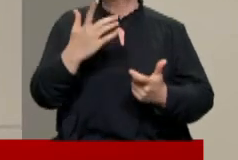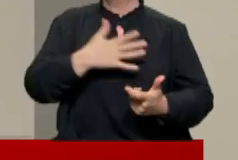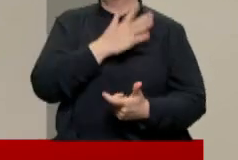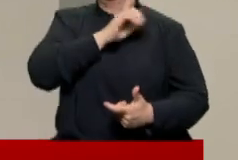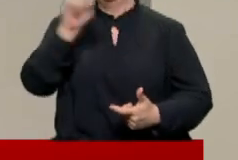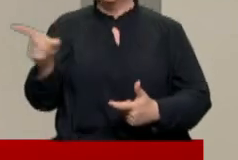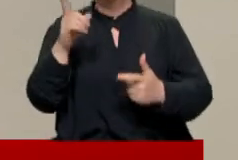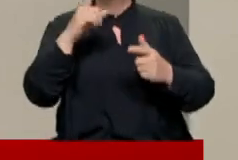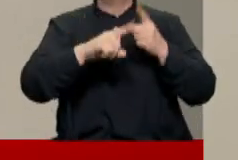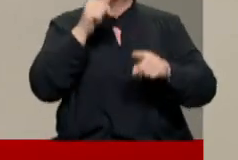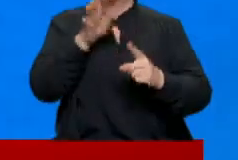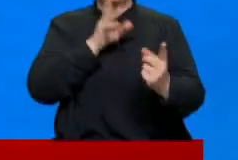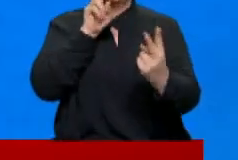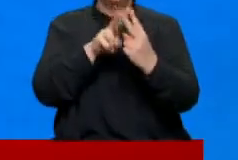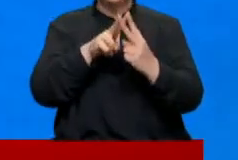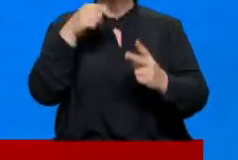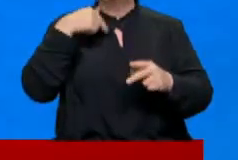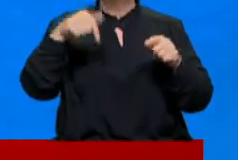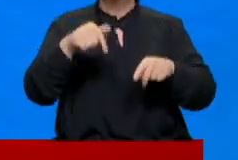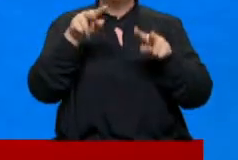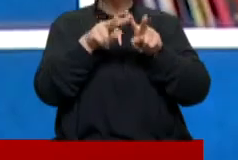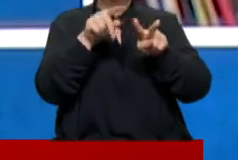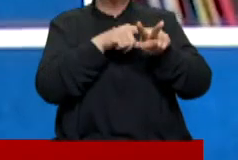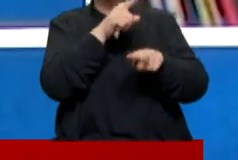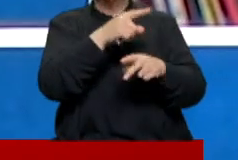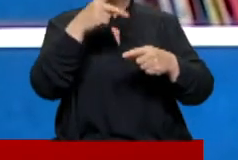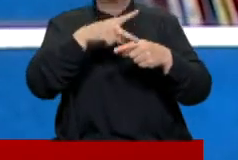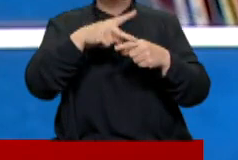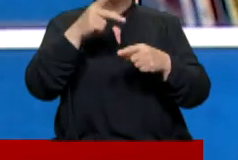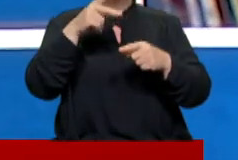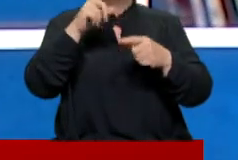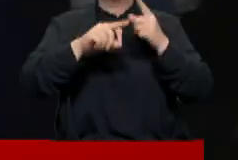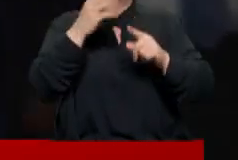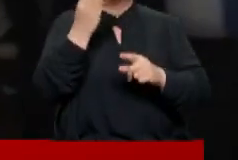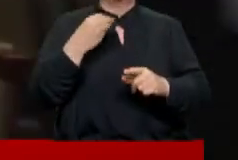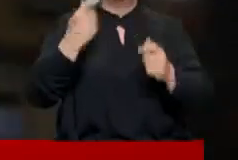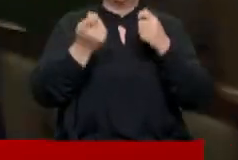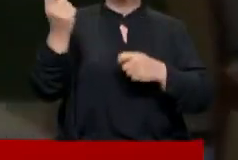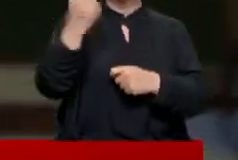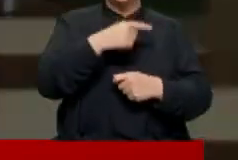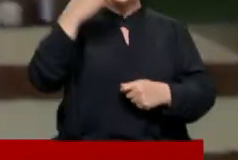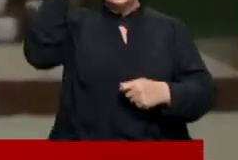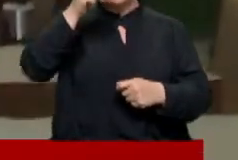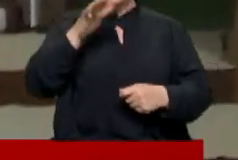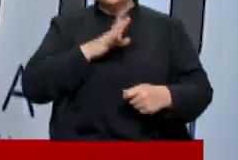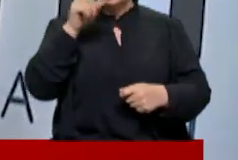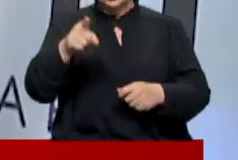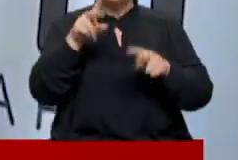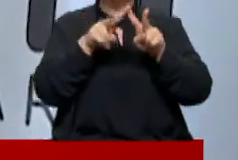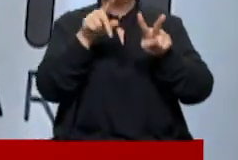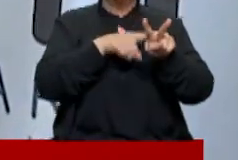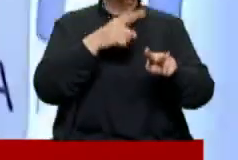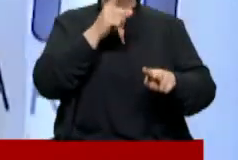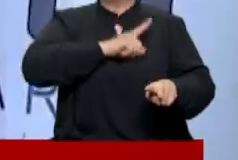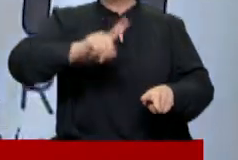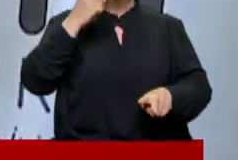CHP'ydi. Kılıçdaroğlu'yla da görüştü. Burada biz Mansur Yavaş'ı Zafer Partisi olarak göreve çağırıyoruz. Ekrem İmamoğlu'nun da Mansur Yavaş'ın da olası